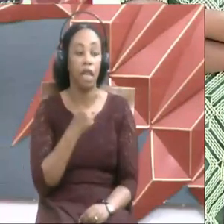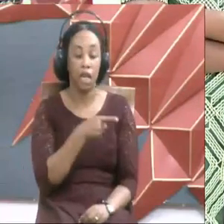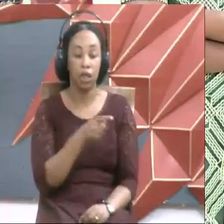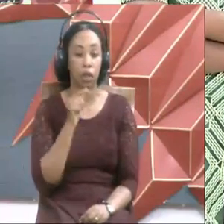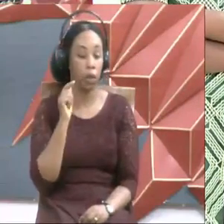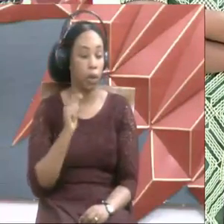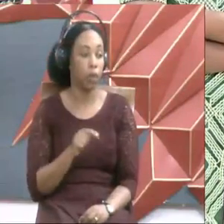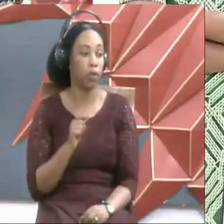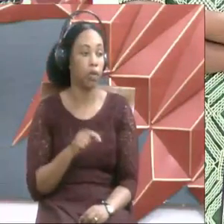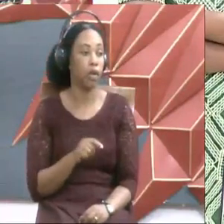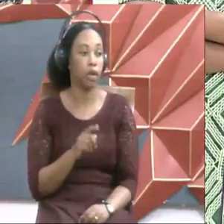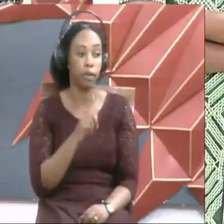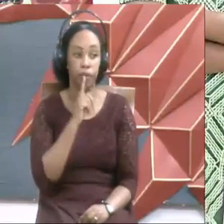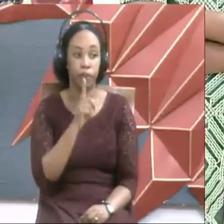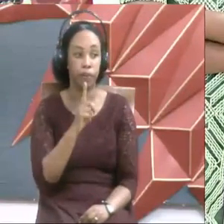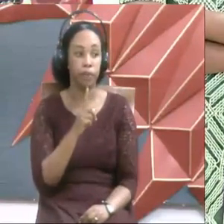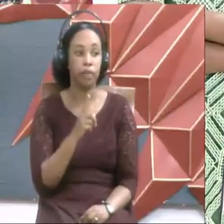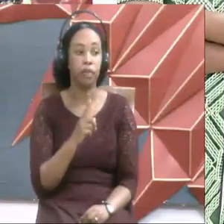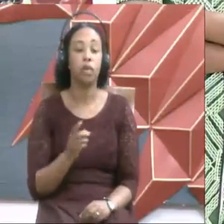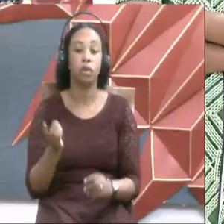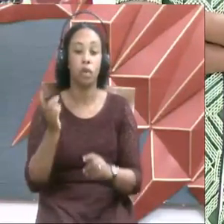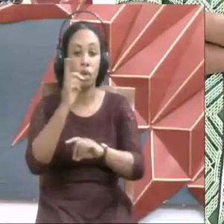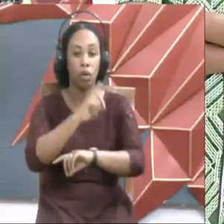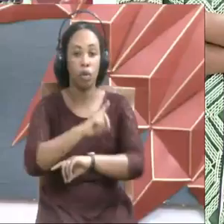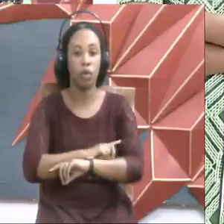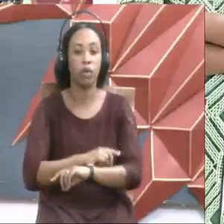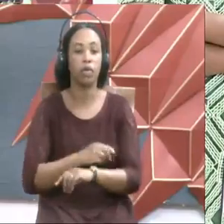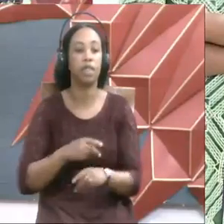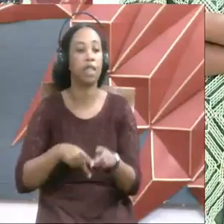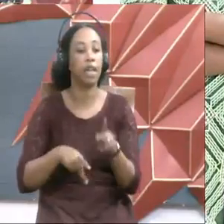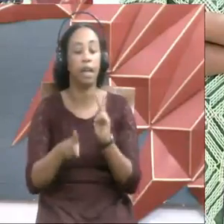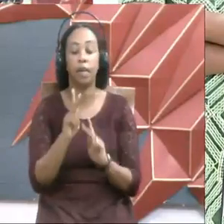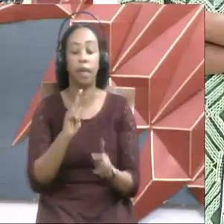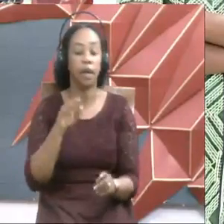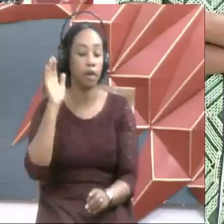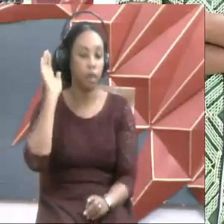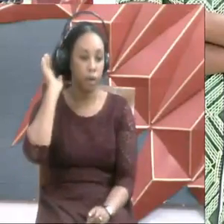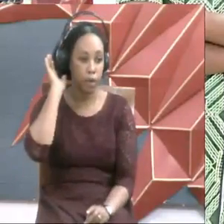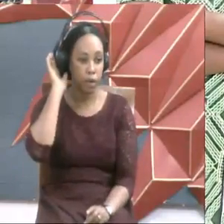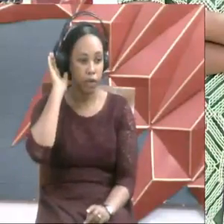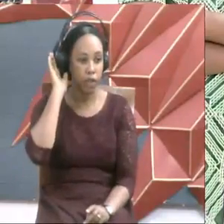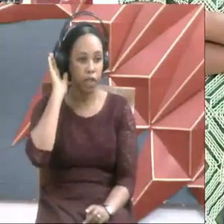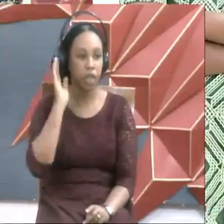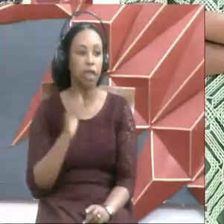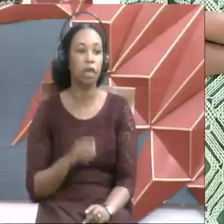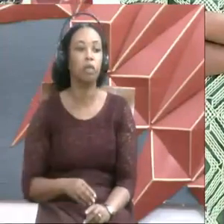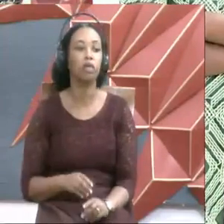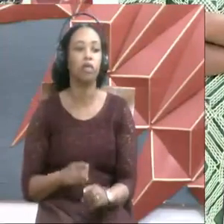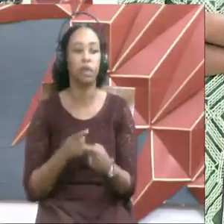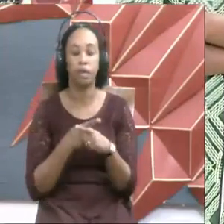imyumvire. Hari abantu bafite imyumvire itari mu byanditswe byera.